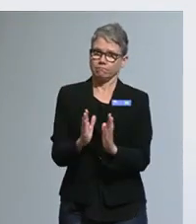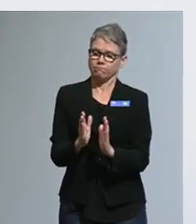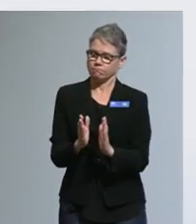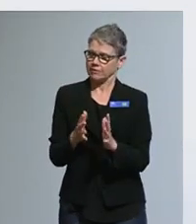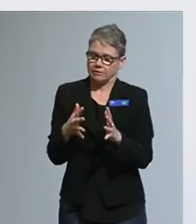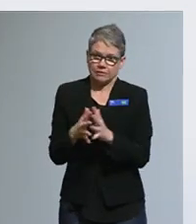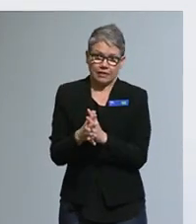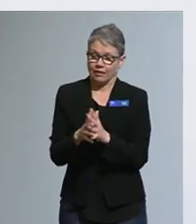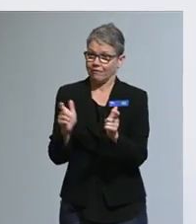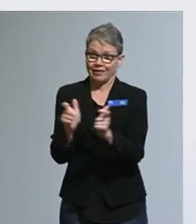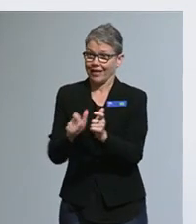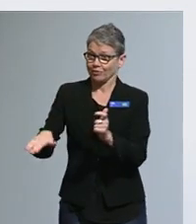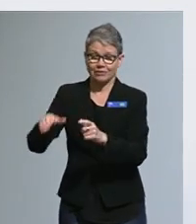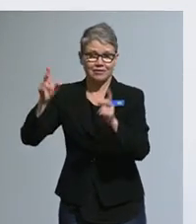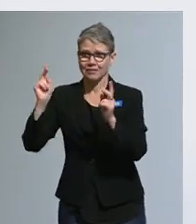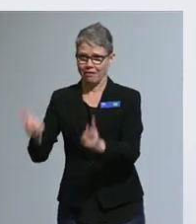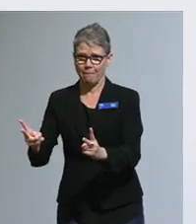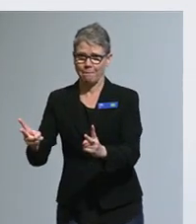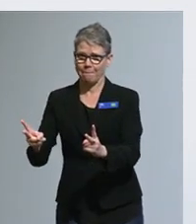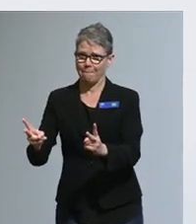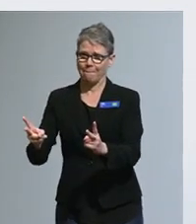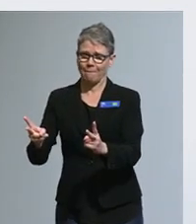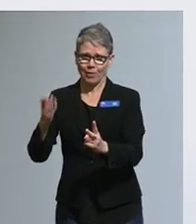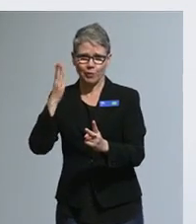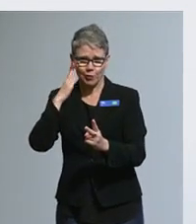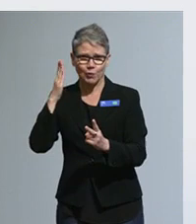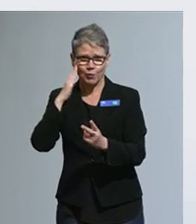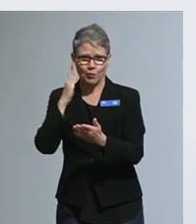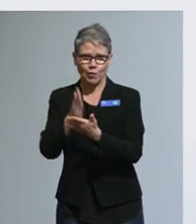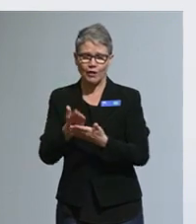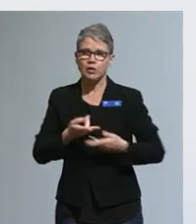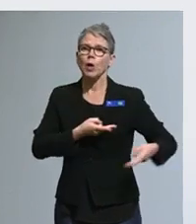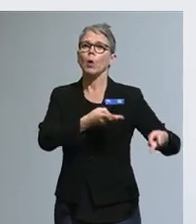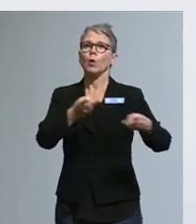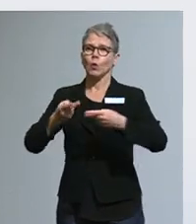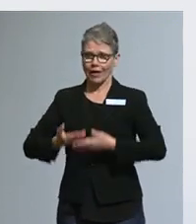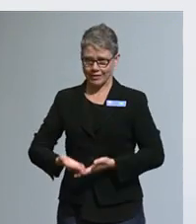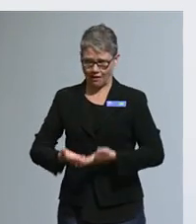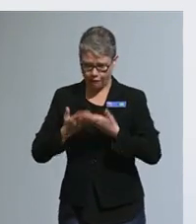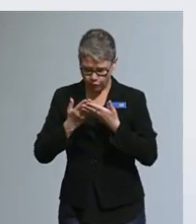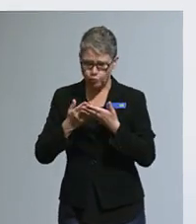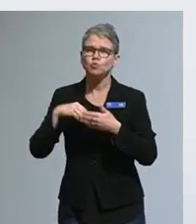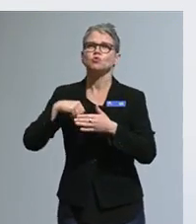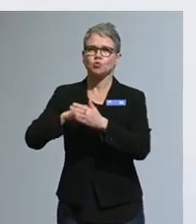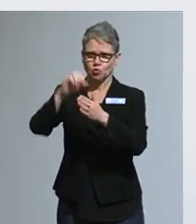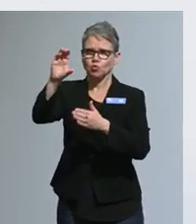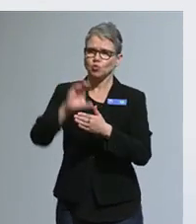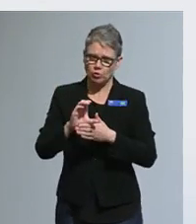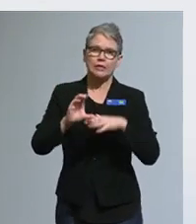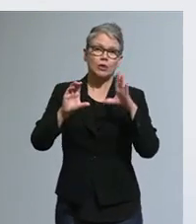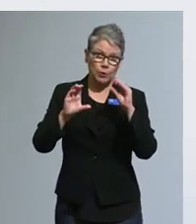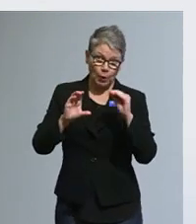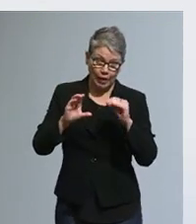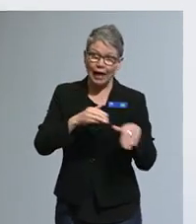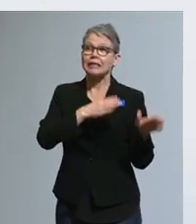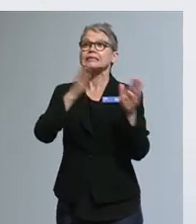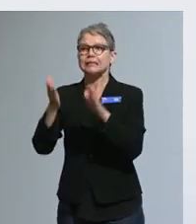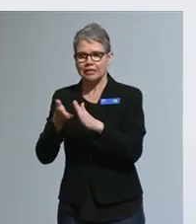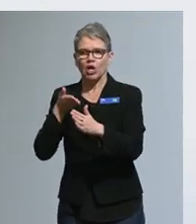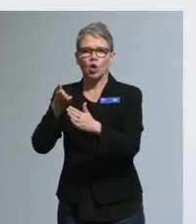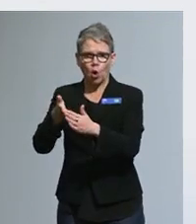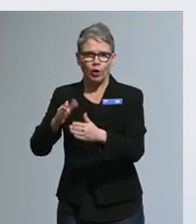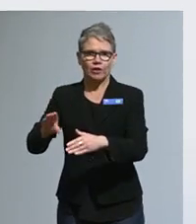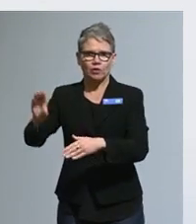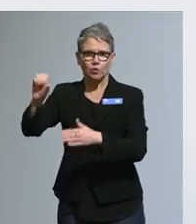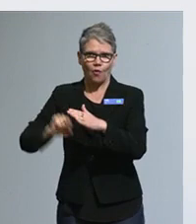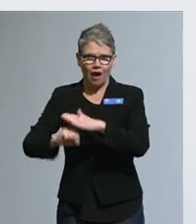ihan tuttu sana. Eli yleisavustus, kyllä, kiitos, sitten kohdennettuja avustuksia ja niin,